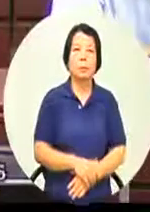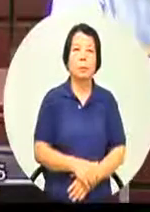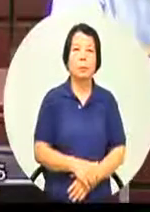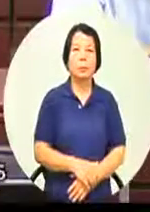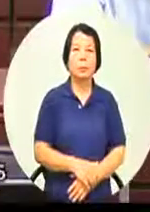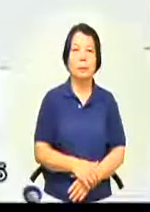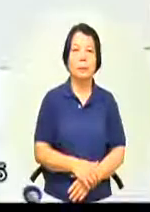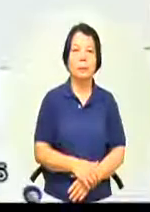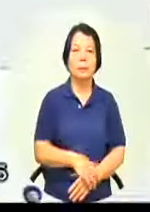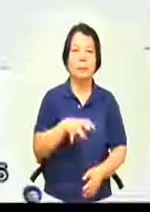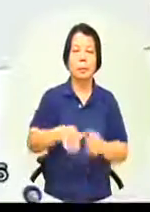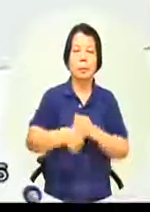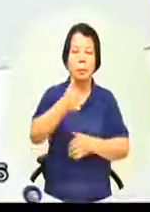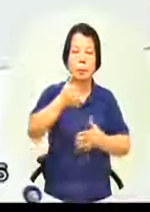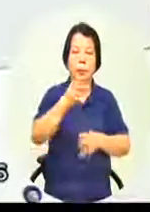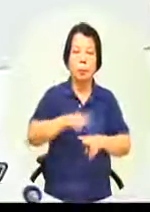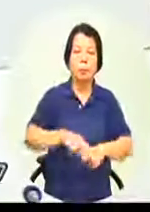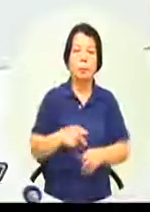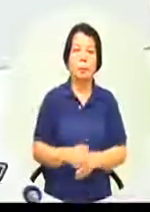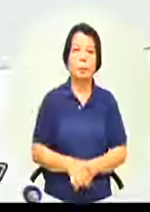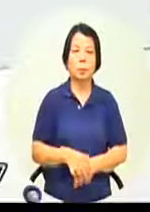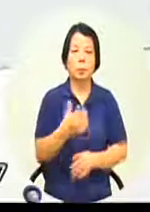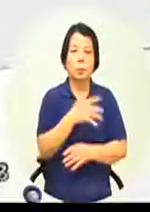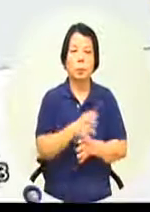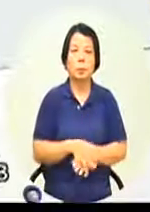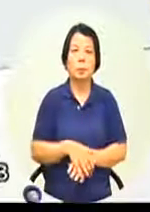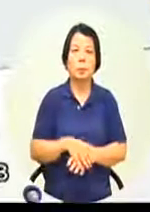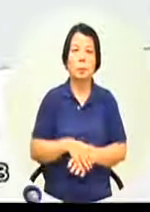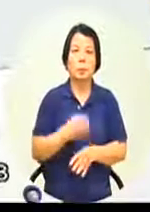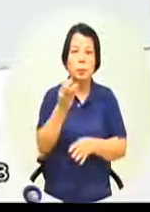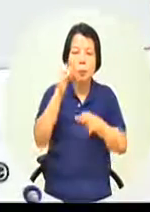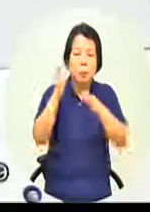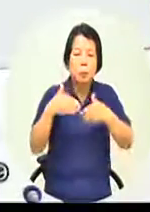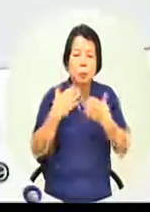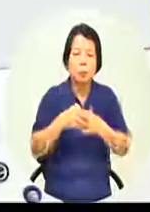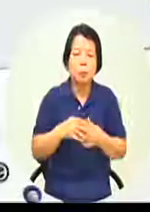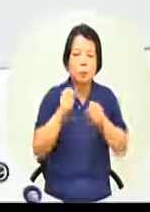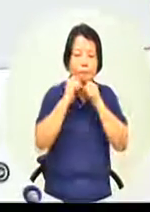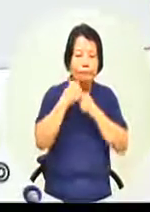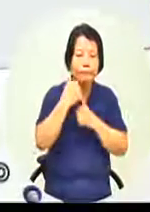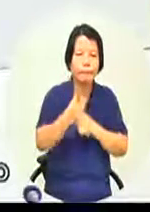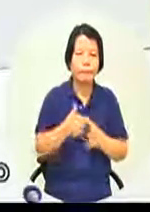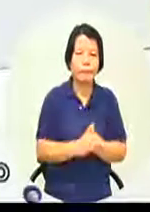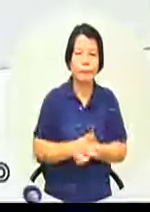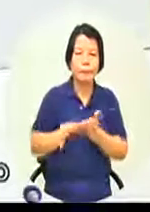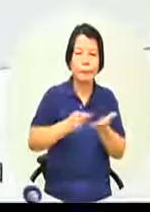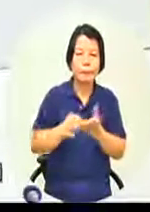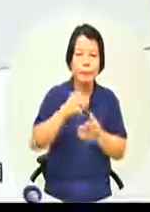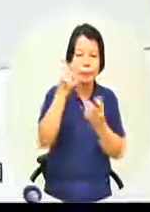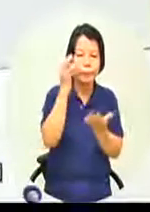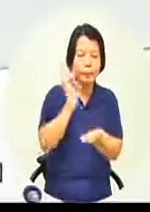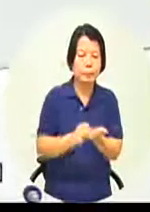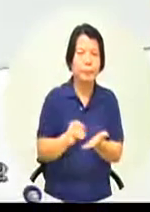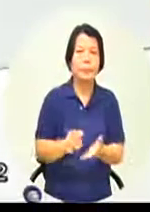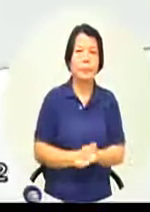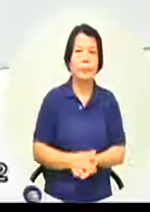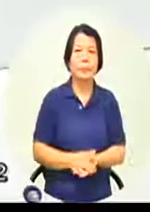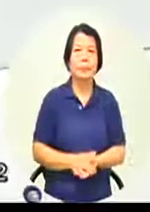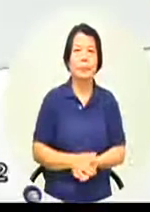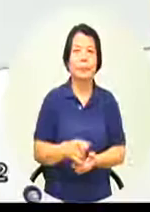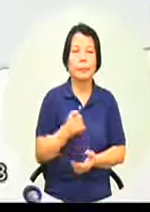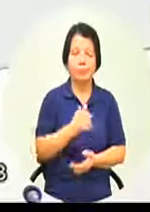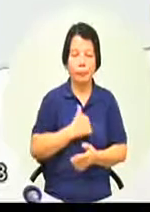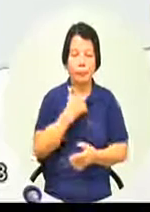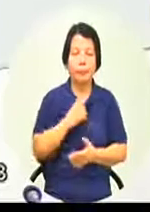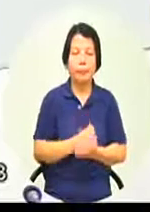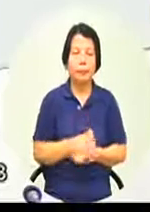局长，请坐哈。我想不只是因为微风四级的品质好，它的售价低之外哈，我想它是实际